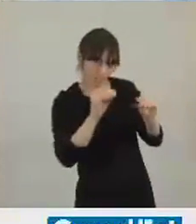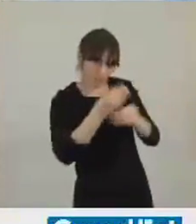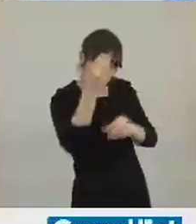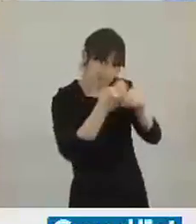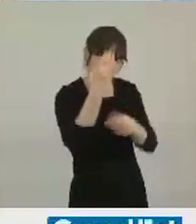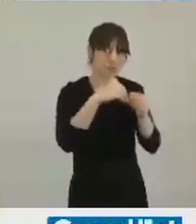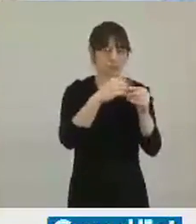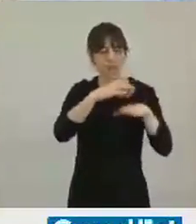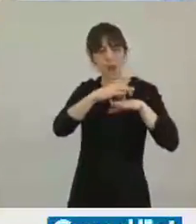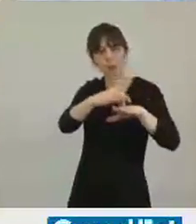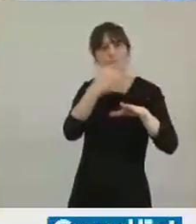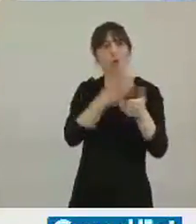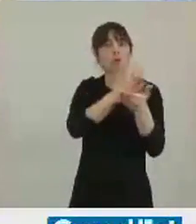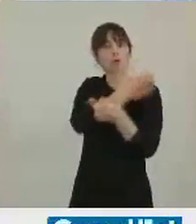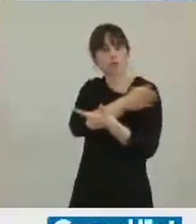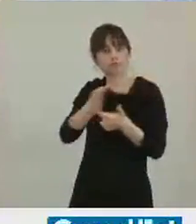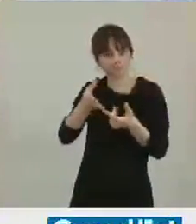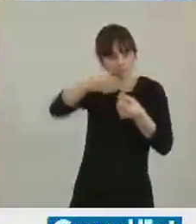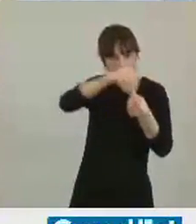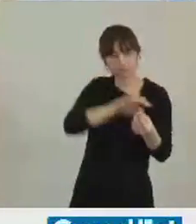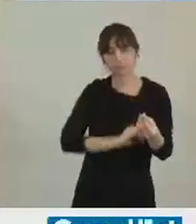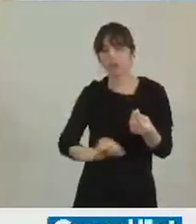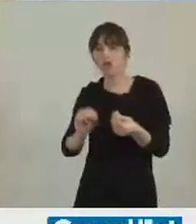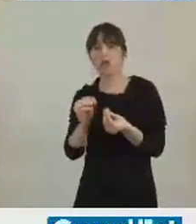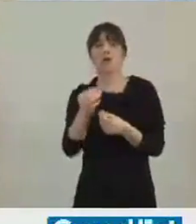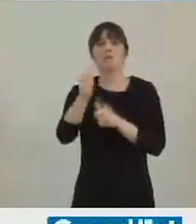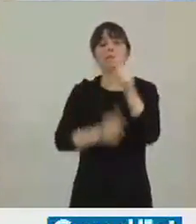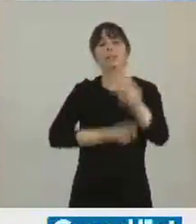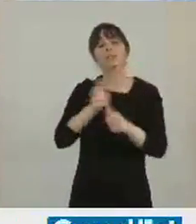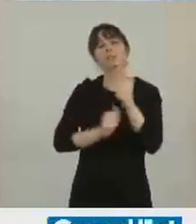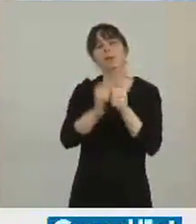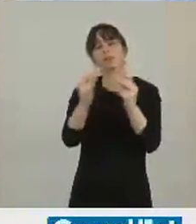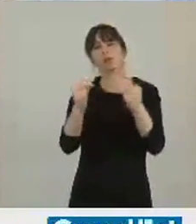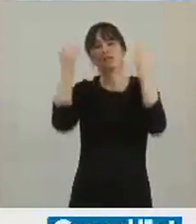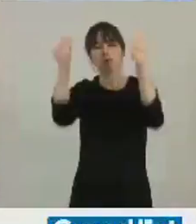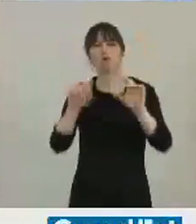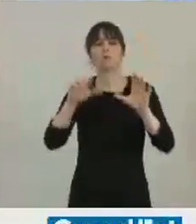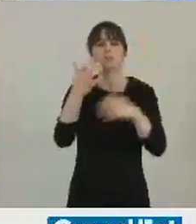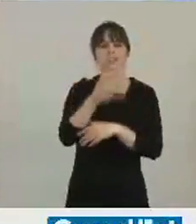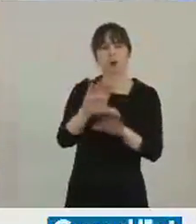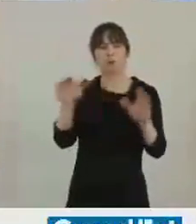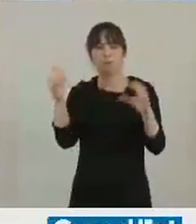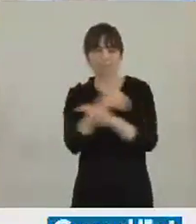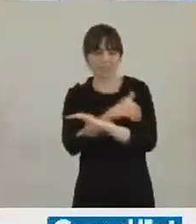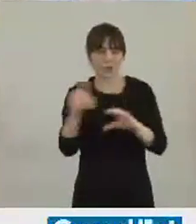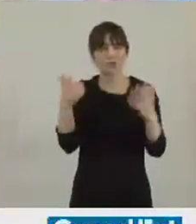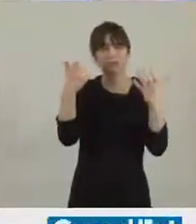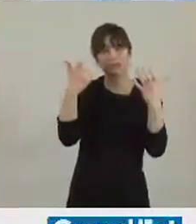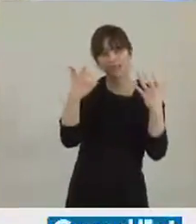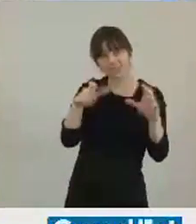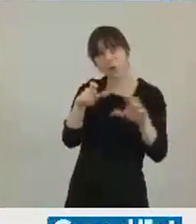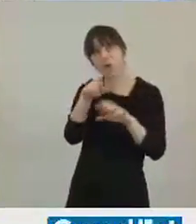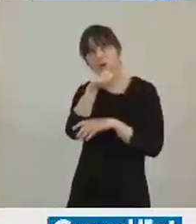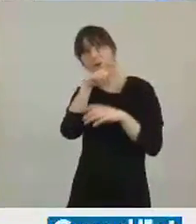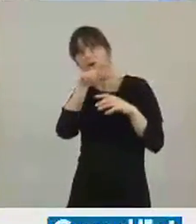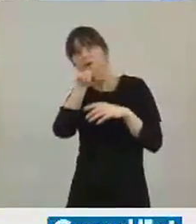double projet, soutien aux clubs de haut niveau à hauteur de 5 737 000 € accompagné d'une